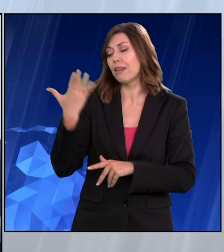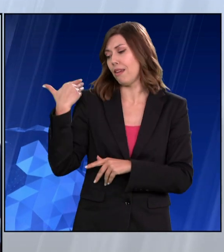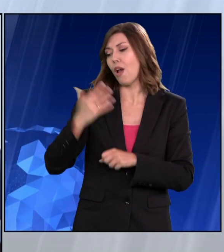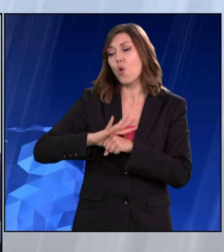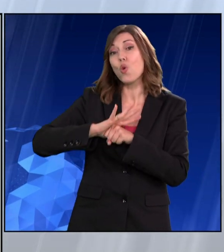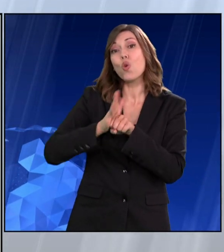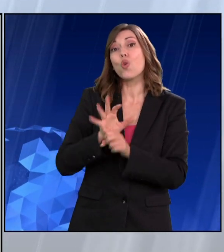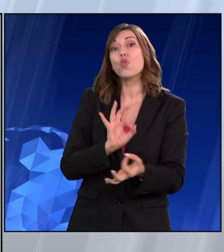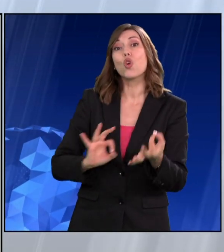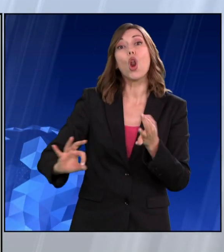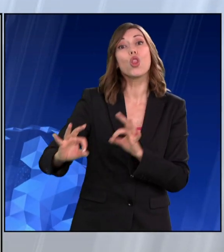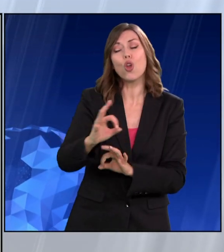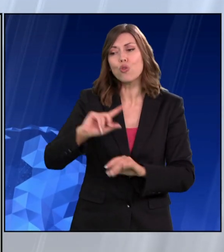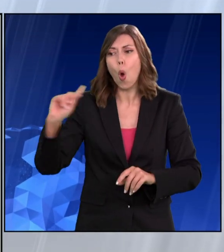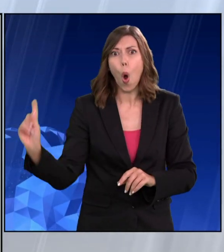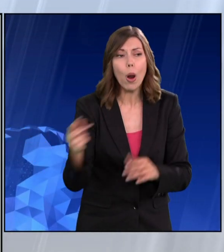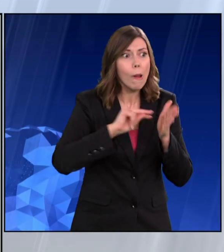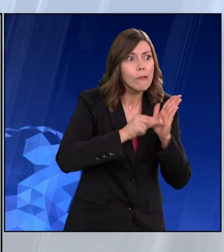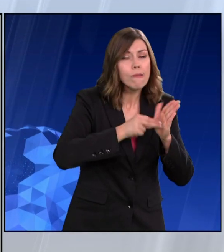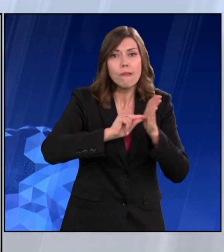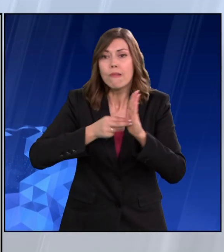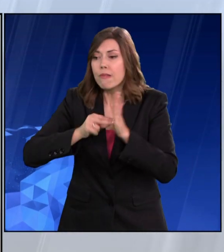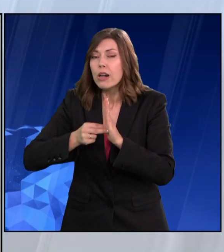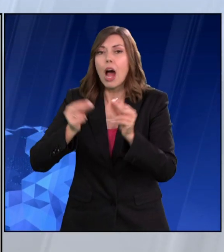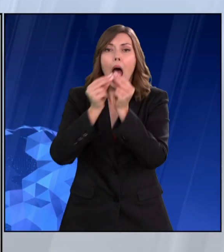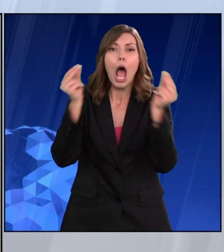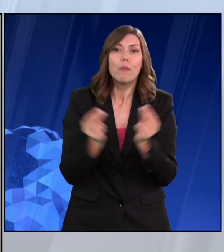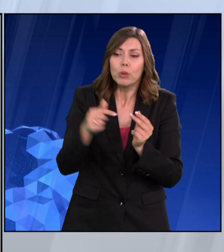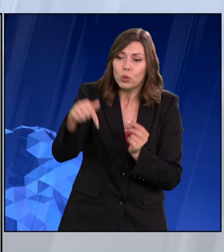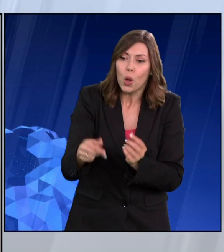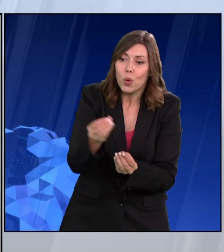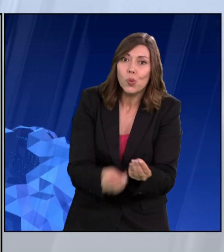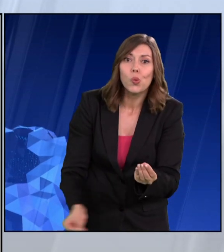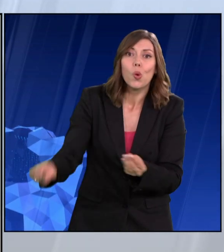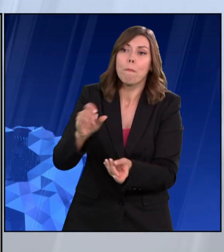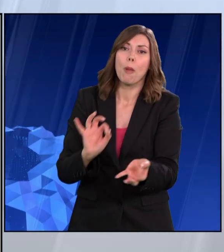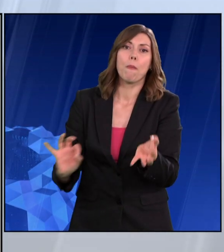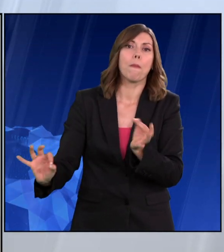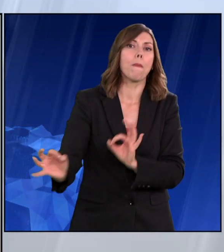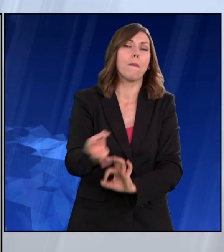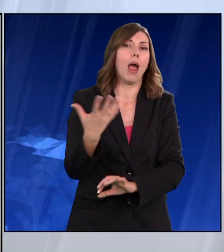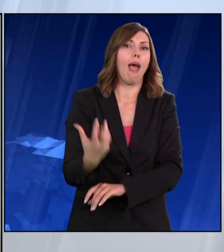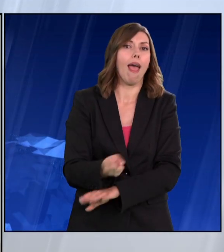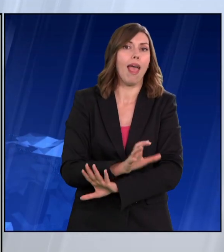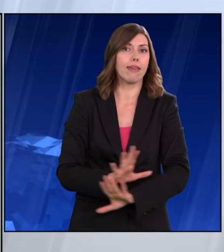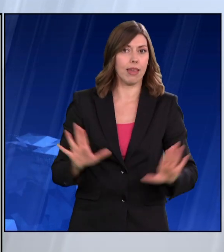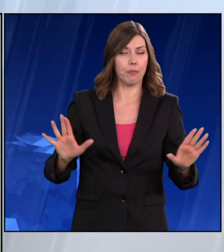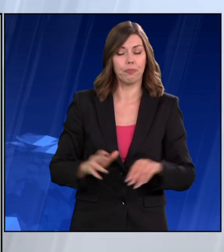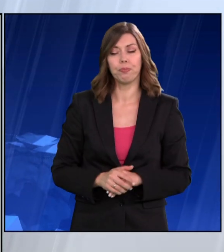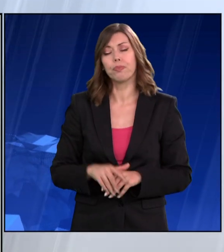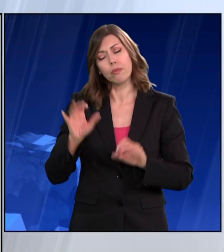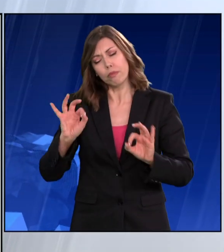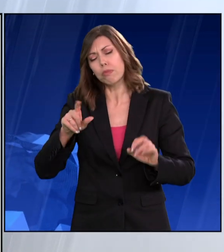ο υγειονομικός γεωγραφικός χάρτης, θα λέγαμε, στη χώρα μας, αλλά και παγκοσμίως. Τώρα, τα συμπτώματα